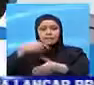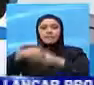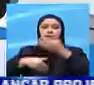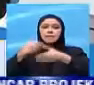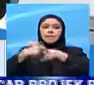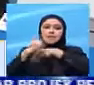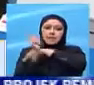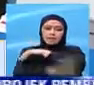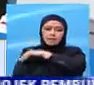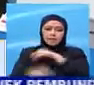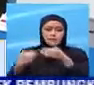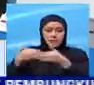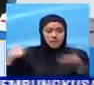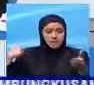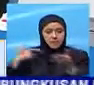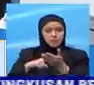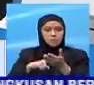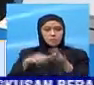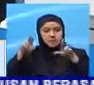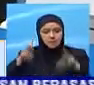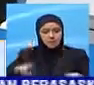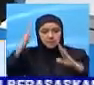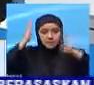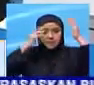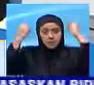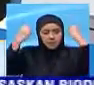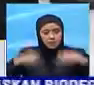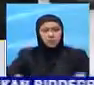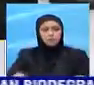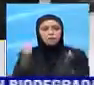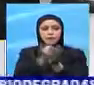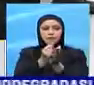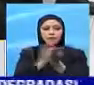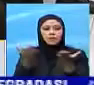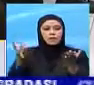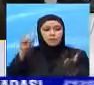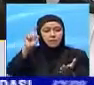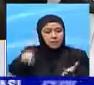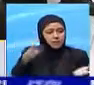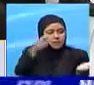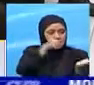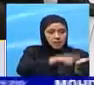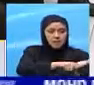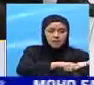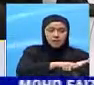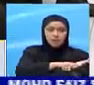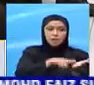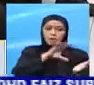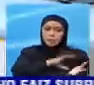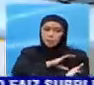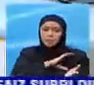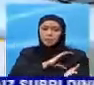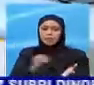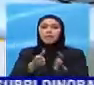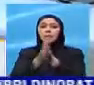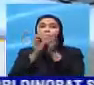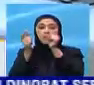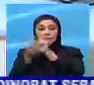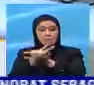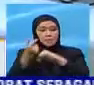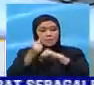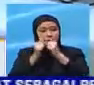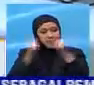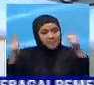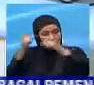yang kehilangan pasport antarabangsa hanya perlu membuat laporan polis dan memohon penggantian tanpa didenda.